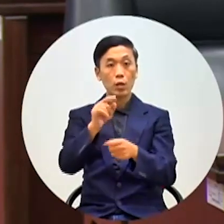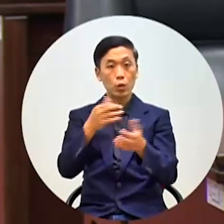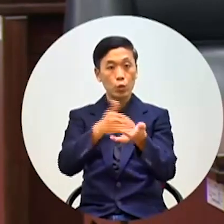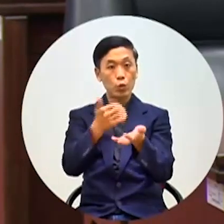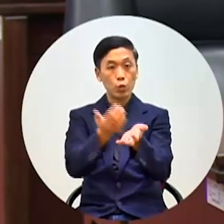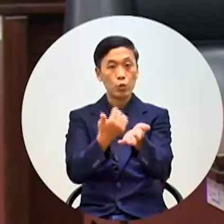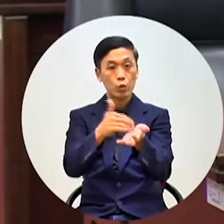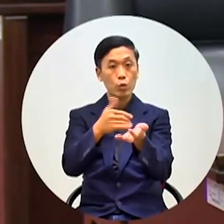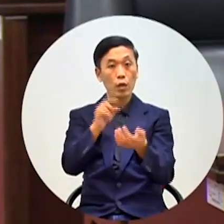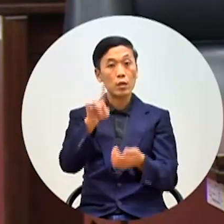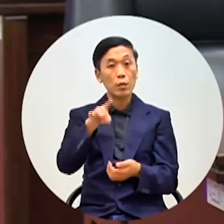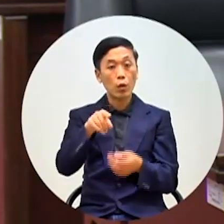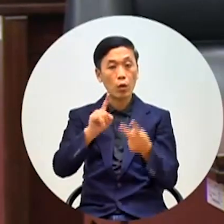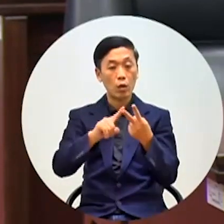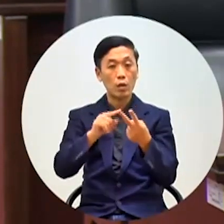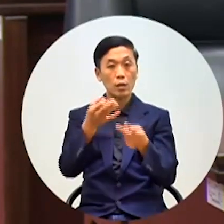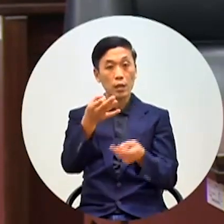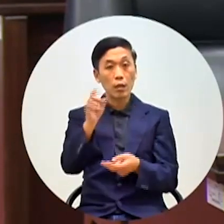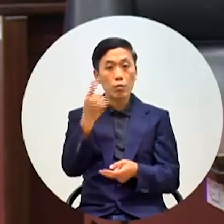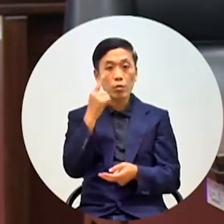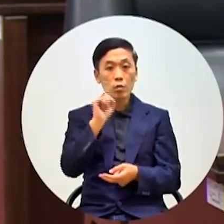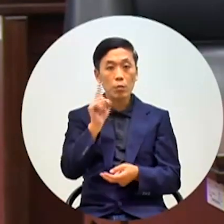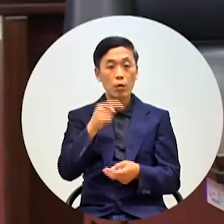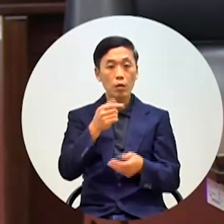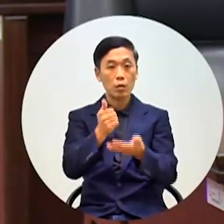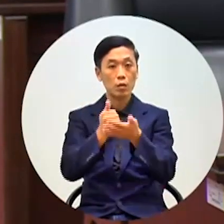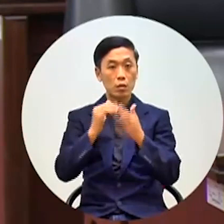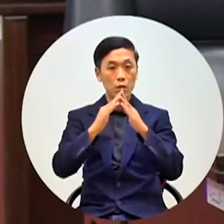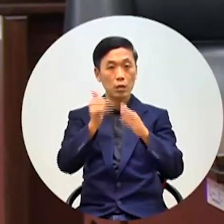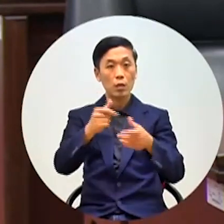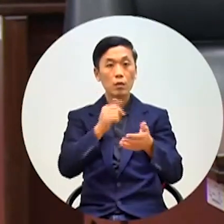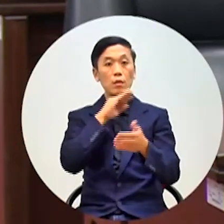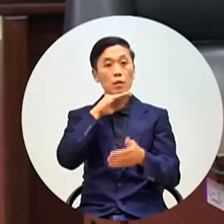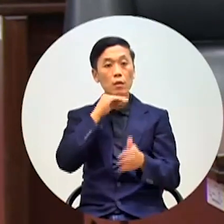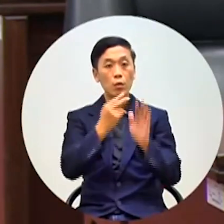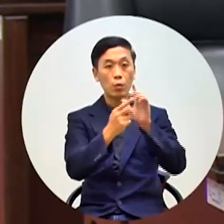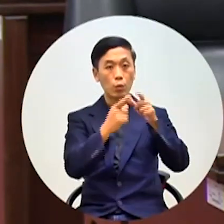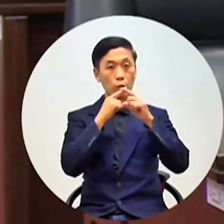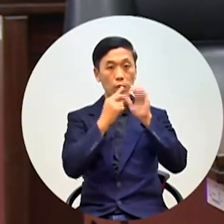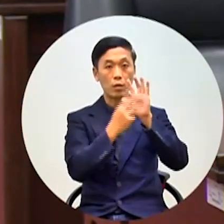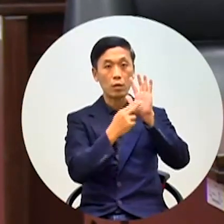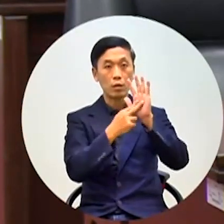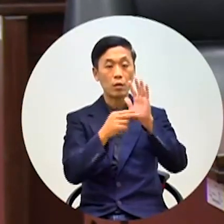请市长一并的回答。然后第三个是公务局现在在进行吼